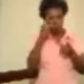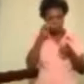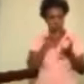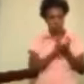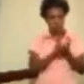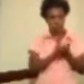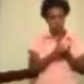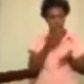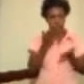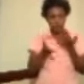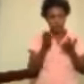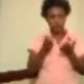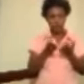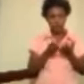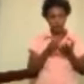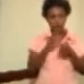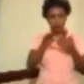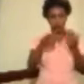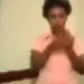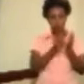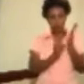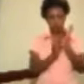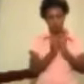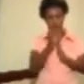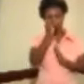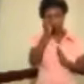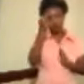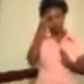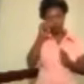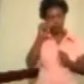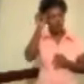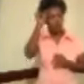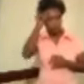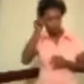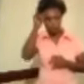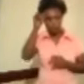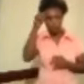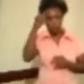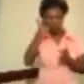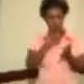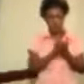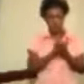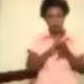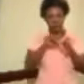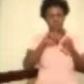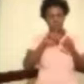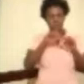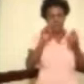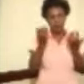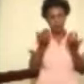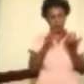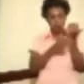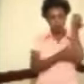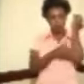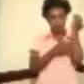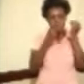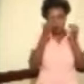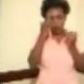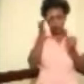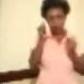c'est lui-même qui t'ébaille le développement, t'ébaille l'idée de développement du tourisme caraïbe dans les années 50. Kounia n'a pas